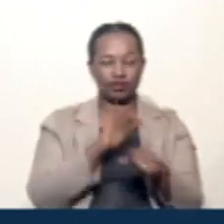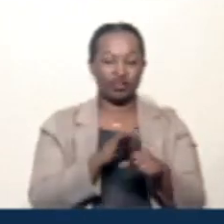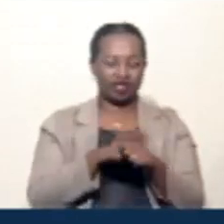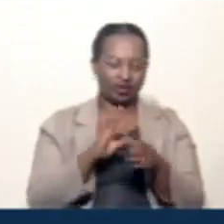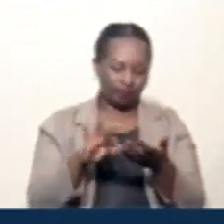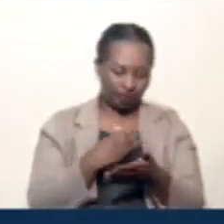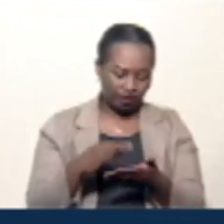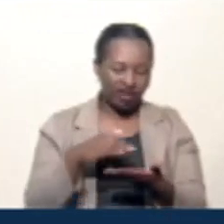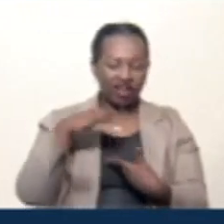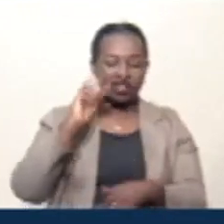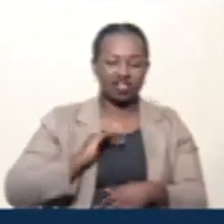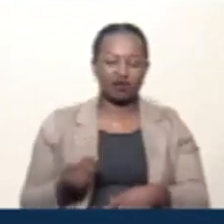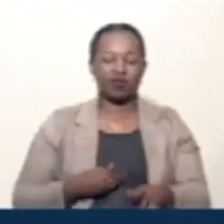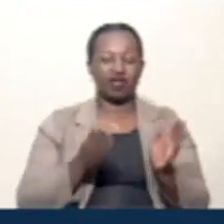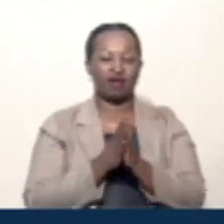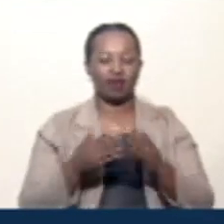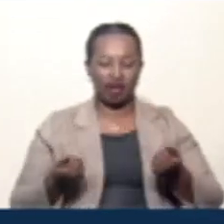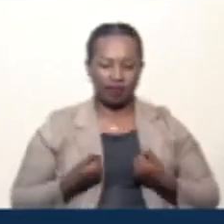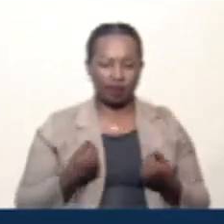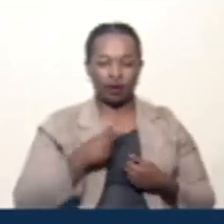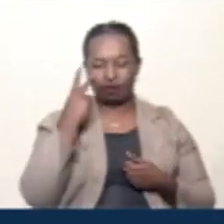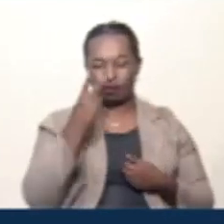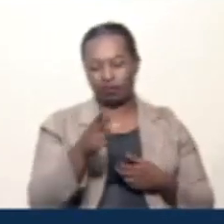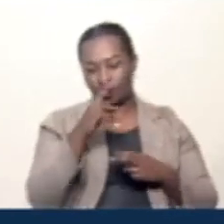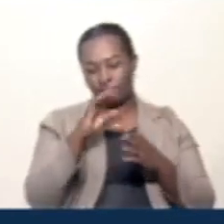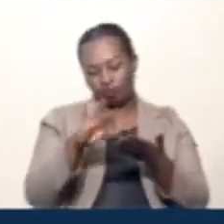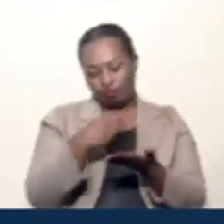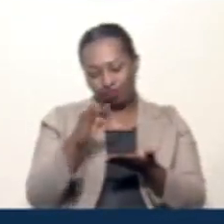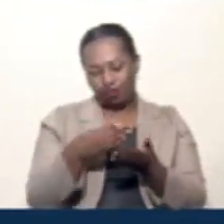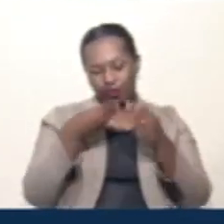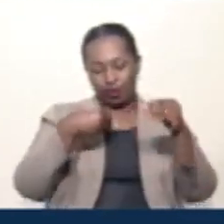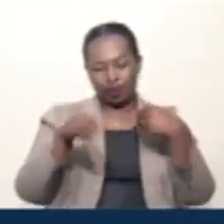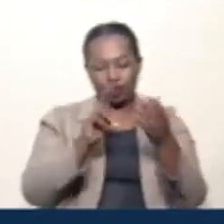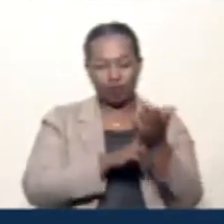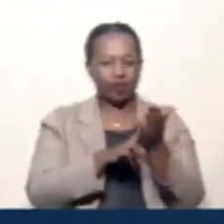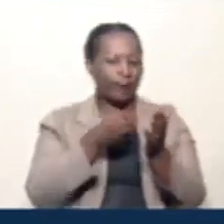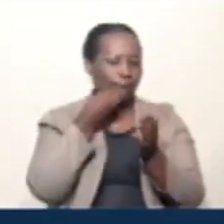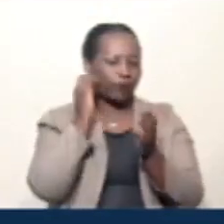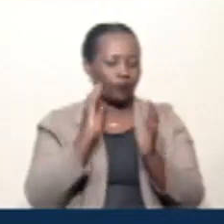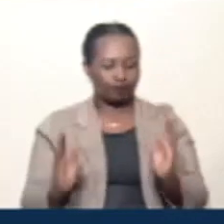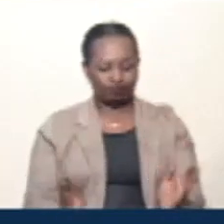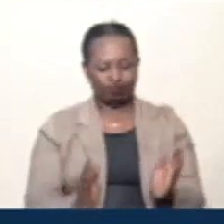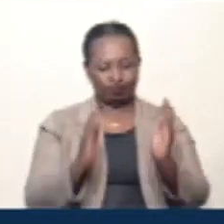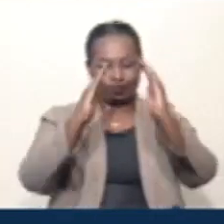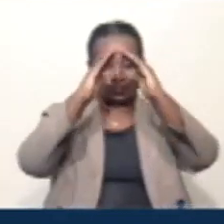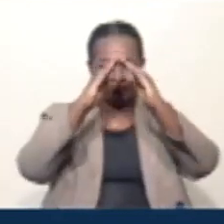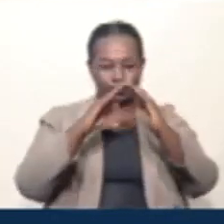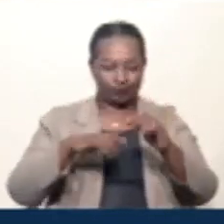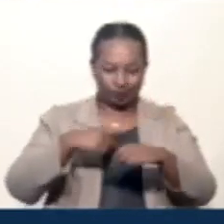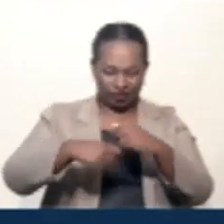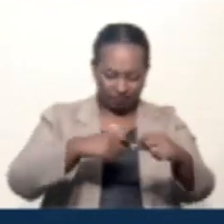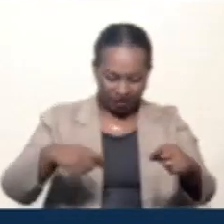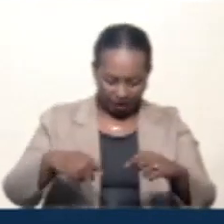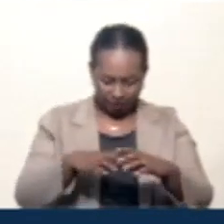biboshye. Akenshi abagore n'abakobwa wasangaga baboha ibikoresho byifashishwa mu rugo birimo ibyibo, uduseke, imisambi ndetse